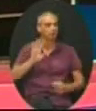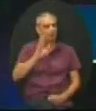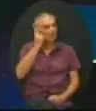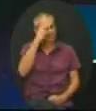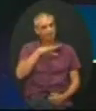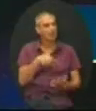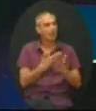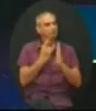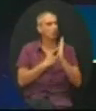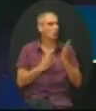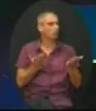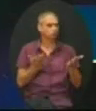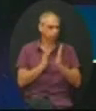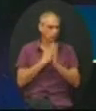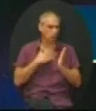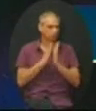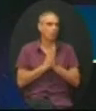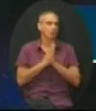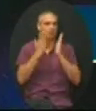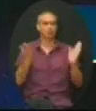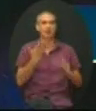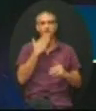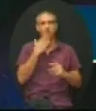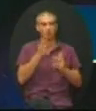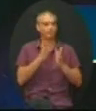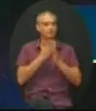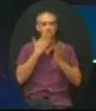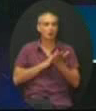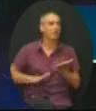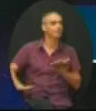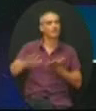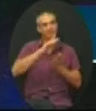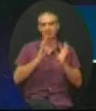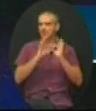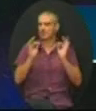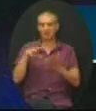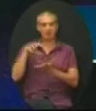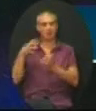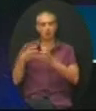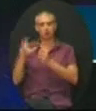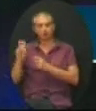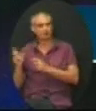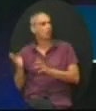שלכם על הצעת החוק הזאת שבעצם מבקש להרחיב את ירושלים, שנקרא ירושלים רבתי, שתתחיל בגוש